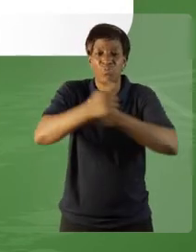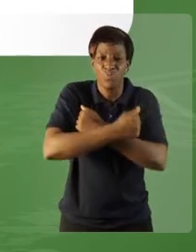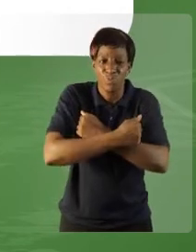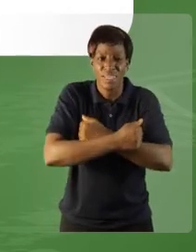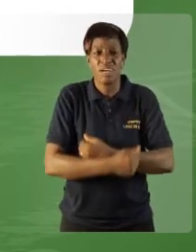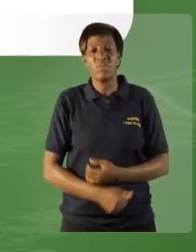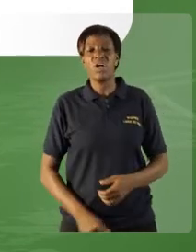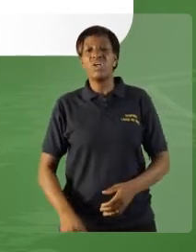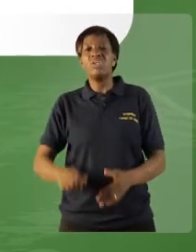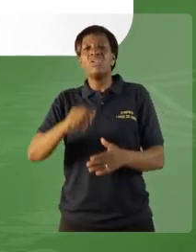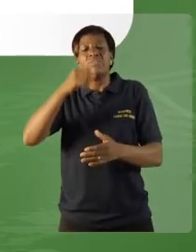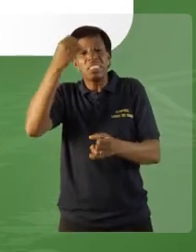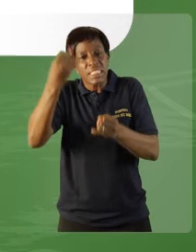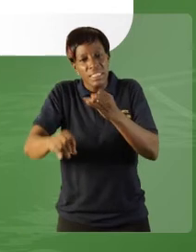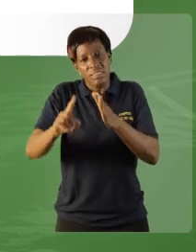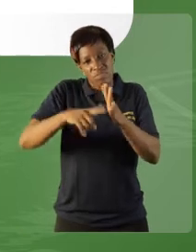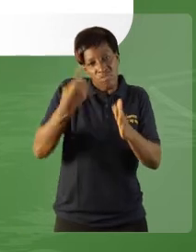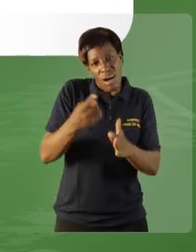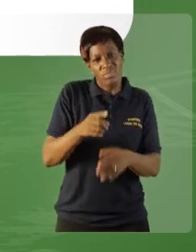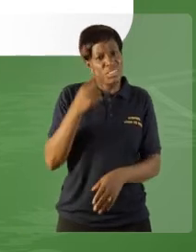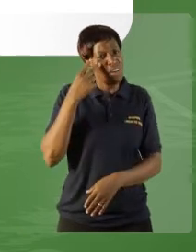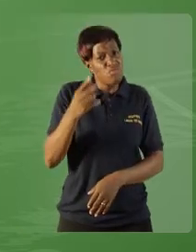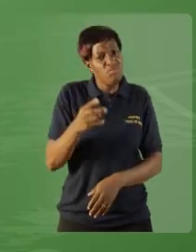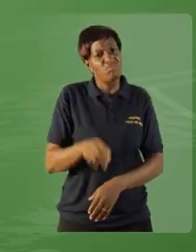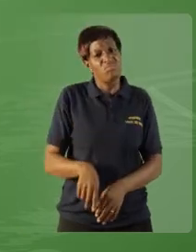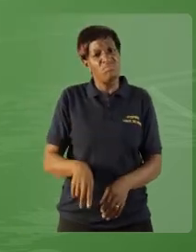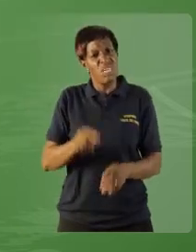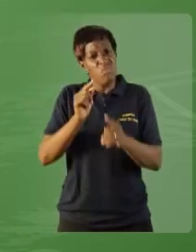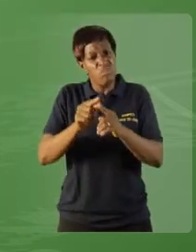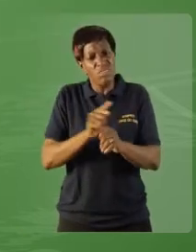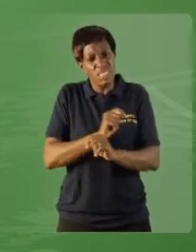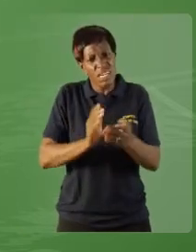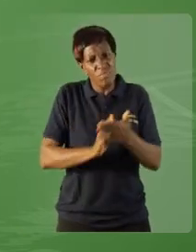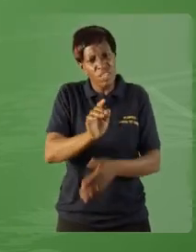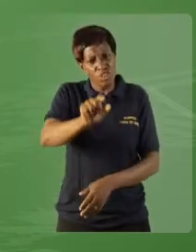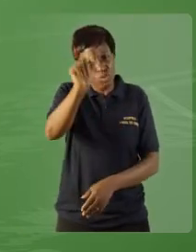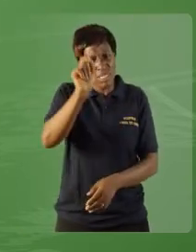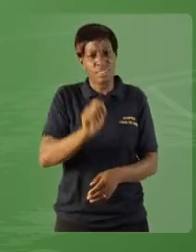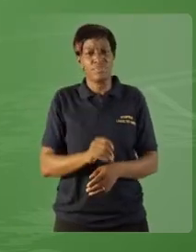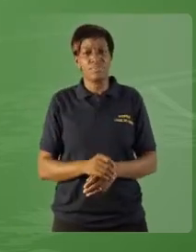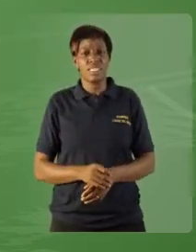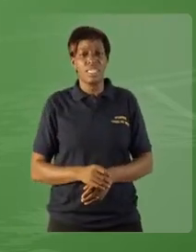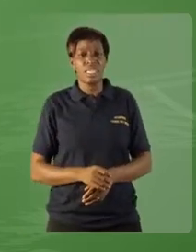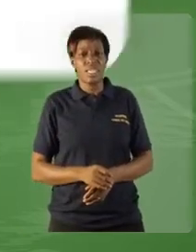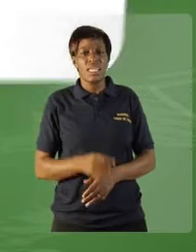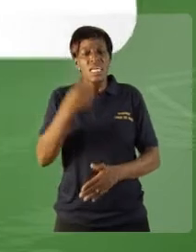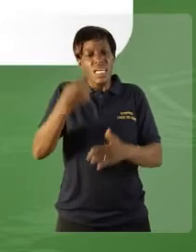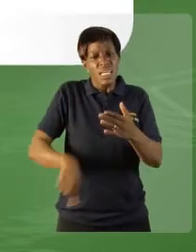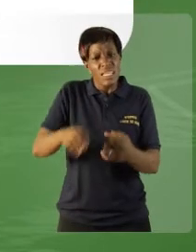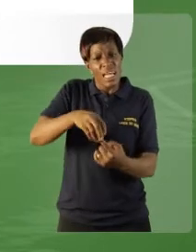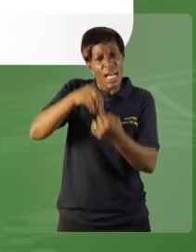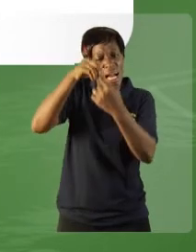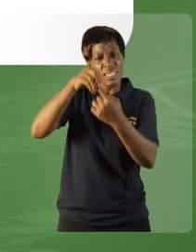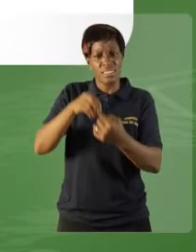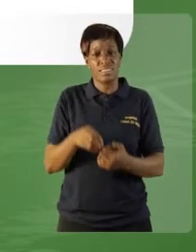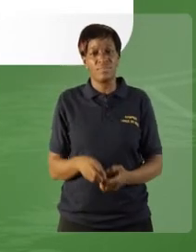que les termes sont très choisis ici. Quelles sont ces caractéristiques? Le registre